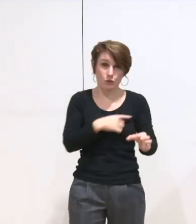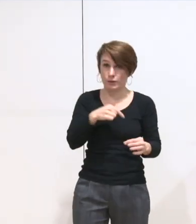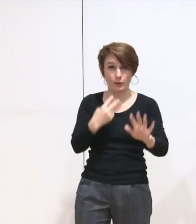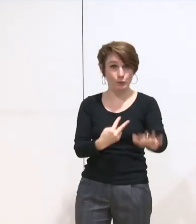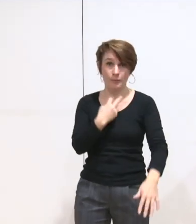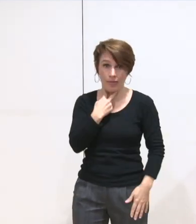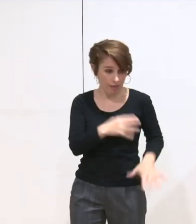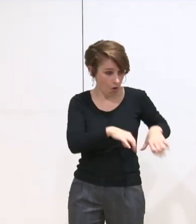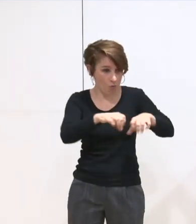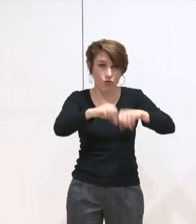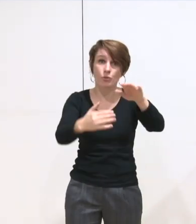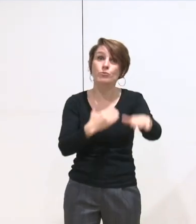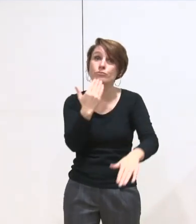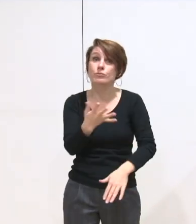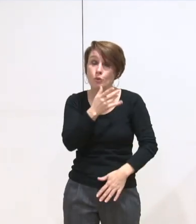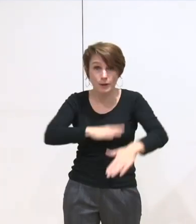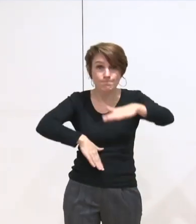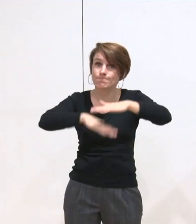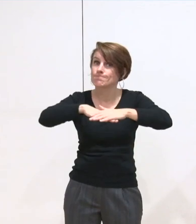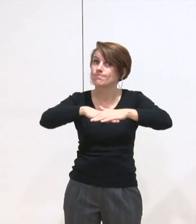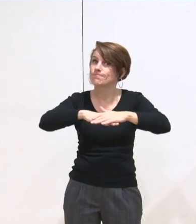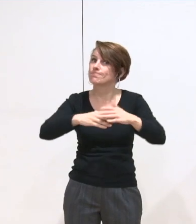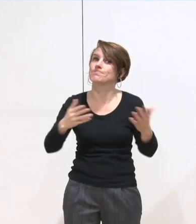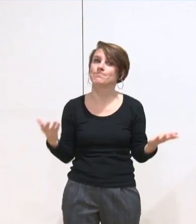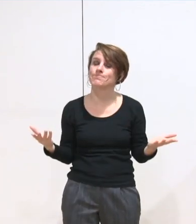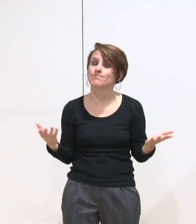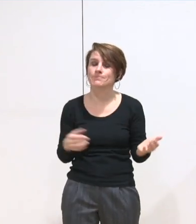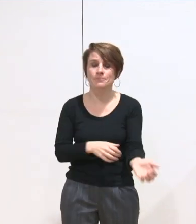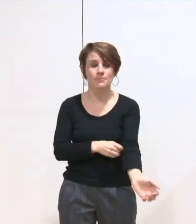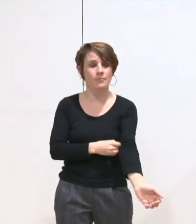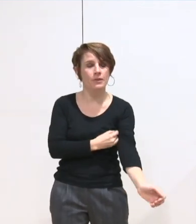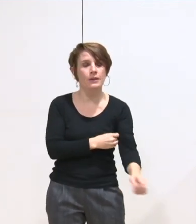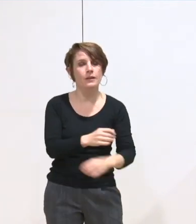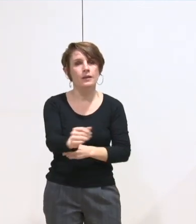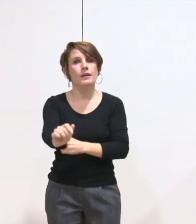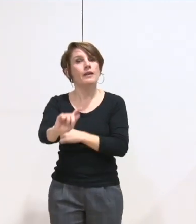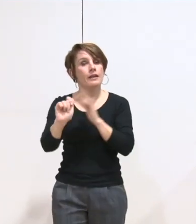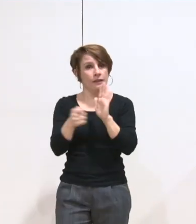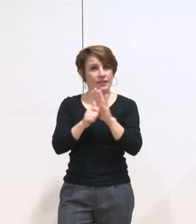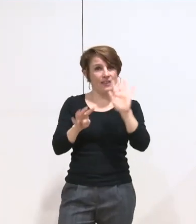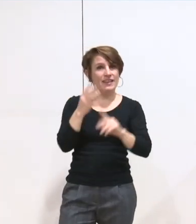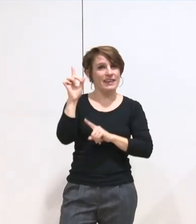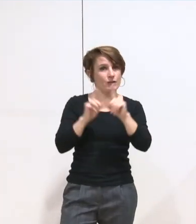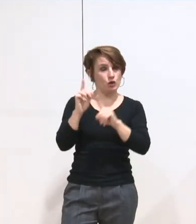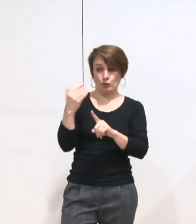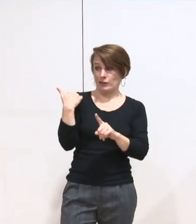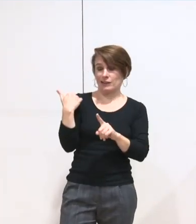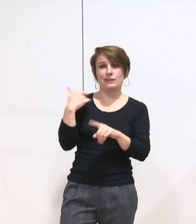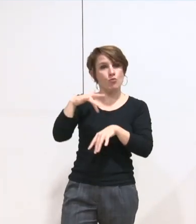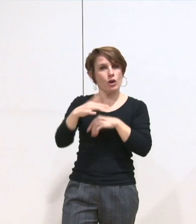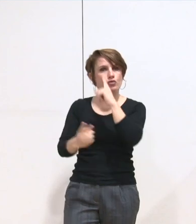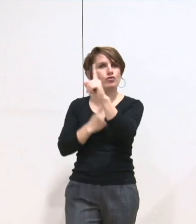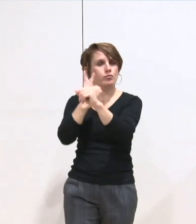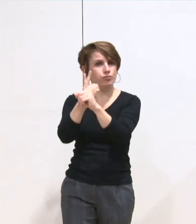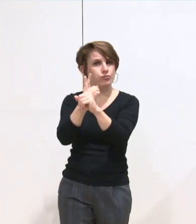l'administration. Le 14 juillet dernier, j'ai eu l'occasion de faire remonter directement, en échangeant avec le ministre de l'Intérieur,